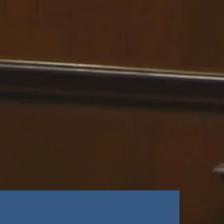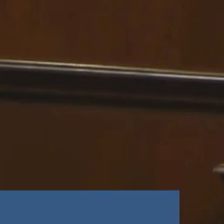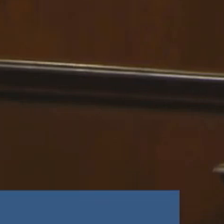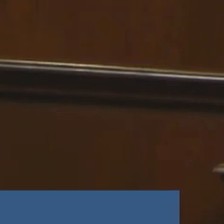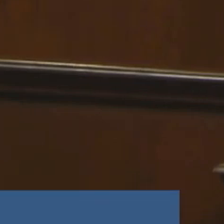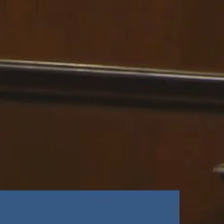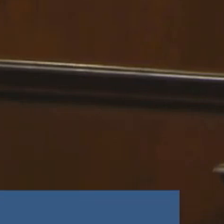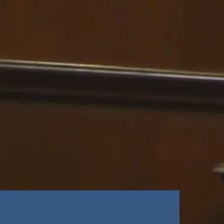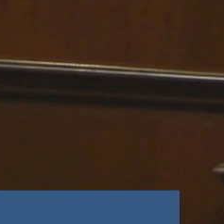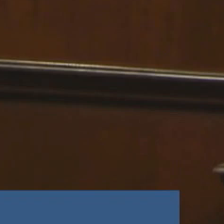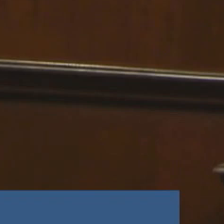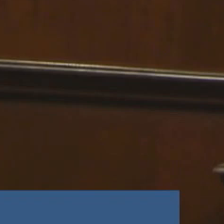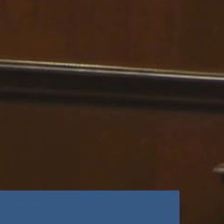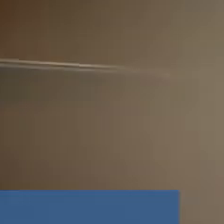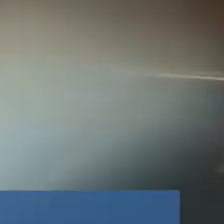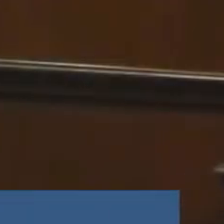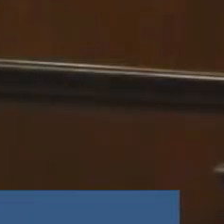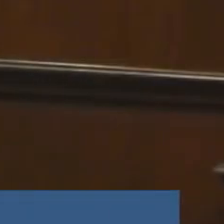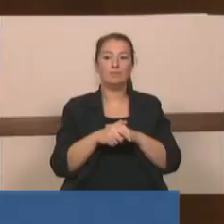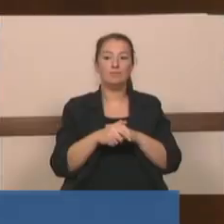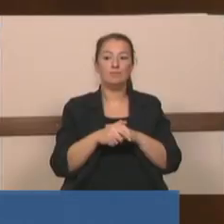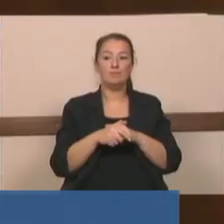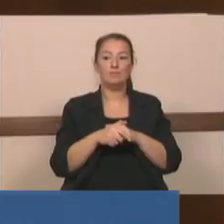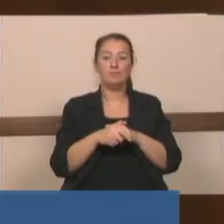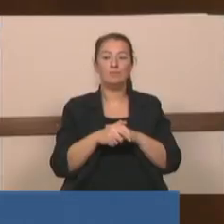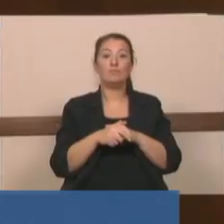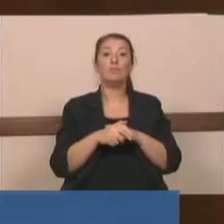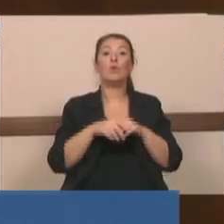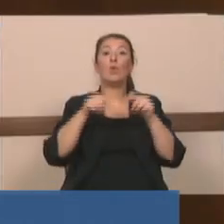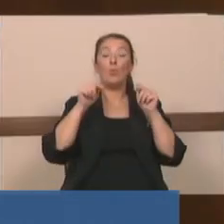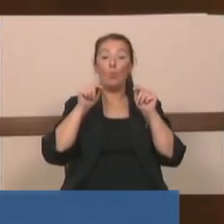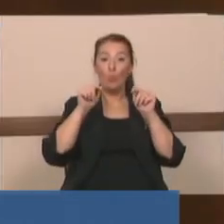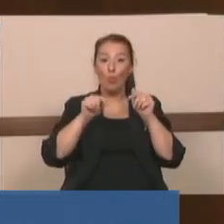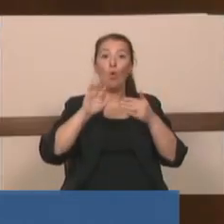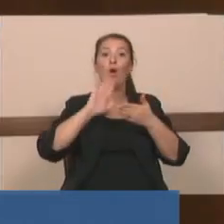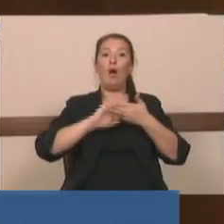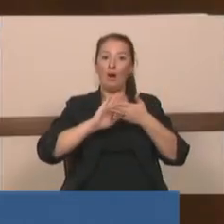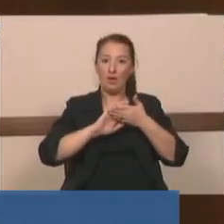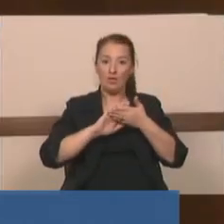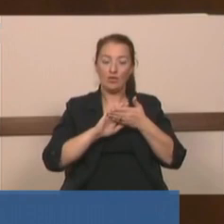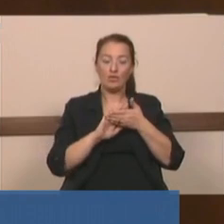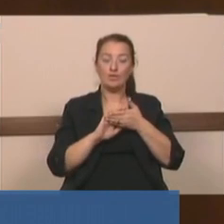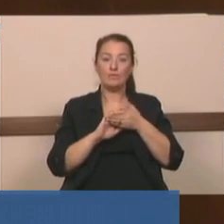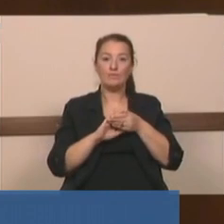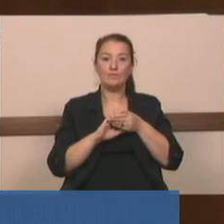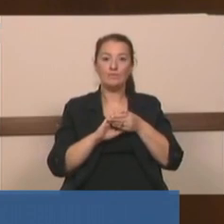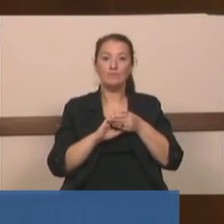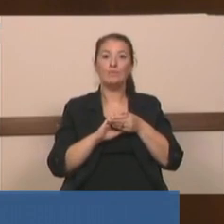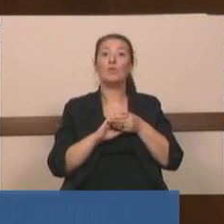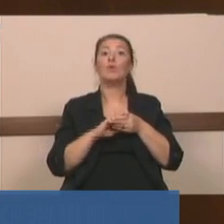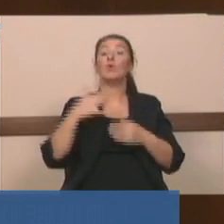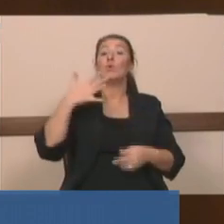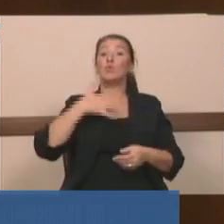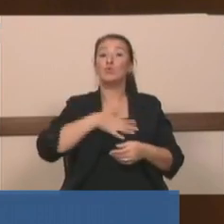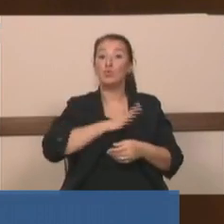paranın kimde olduğu belli, imanın kimde olduğu belli değil. Bu arkadaş bu arkadaş Cumhuriyet